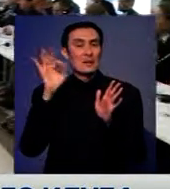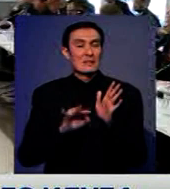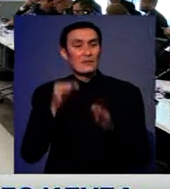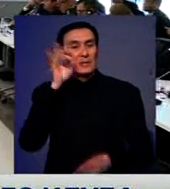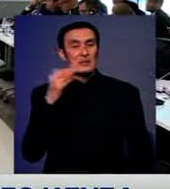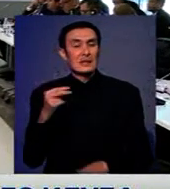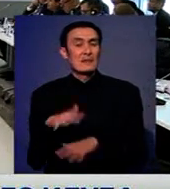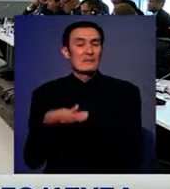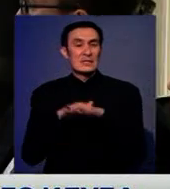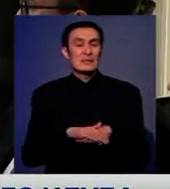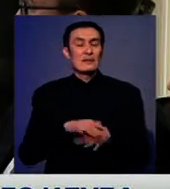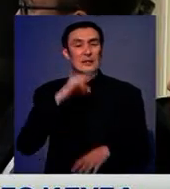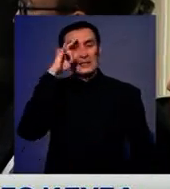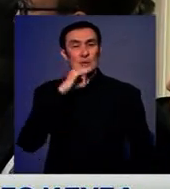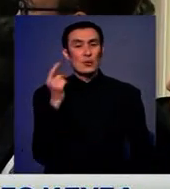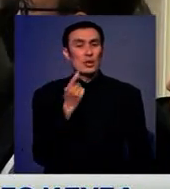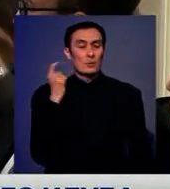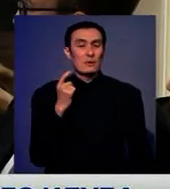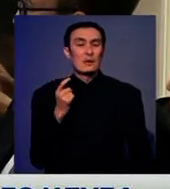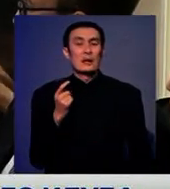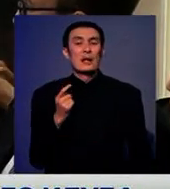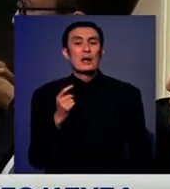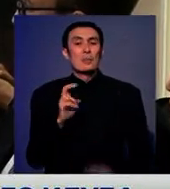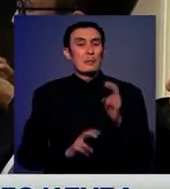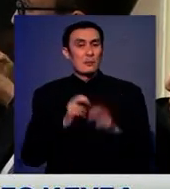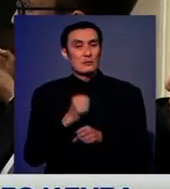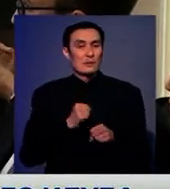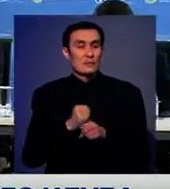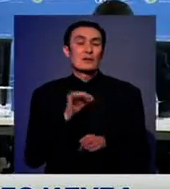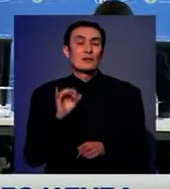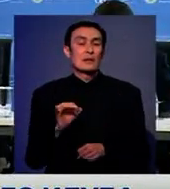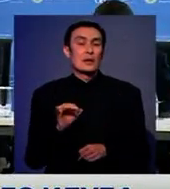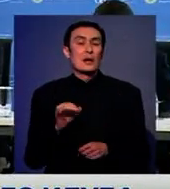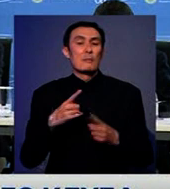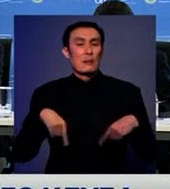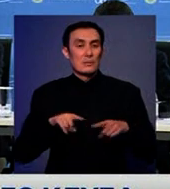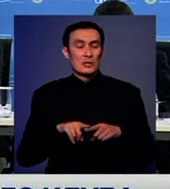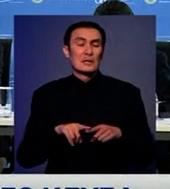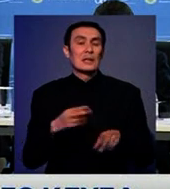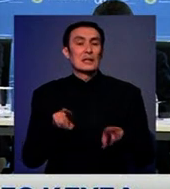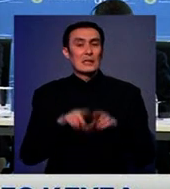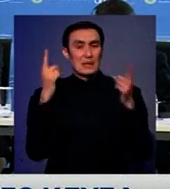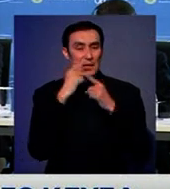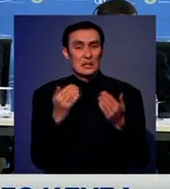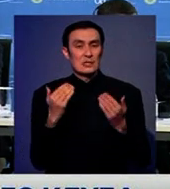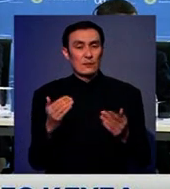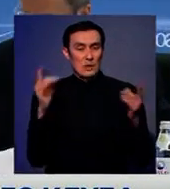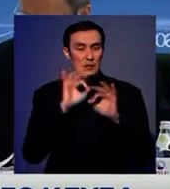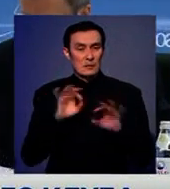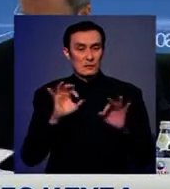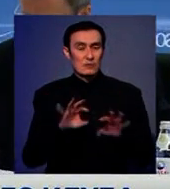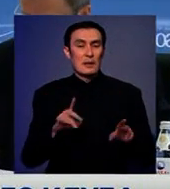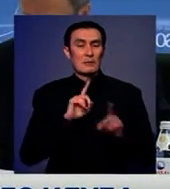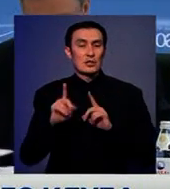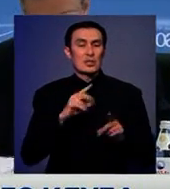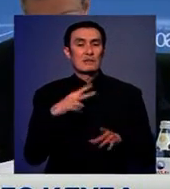немецких инвестиций в казахстанскую экономику вливаются в несырьевой сектор и перерабатывающую промышленность. Такие данные сегодня озвучили на